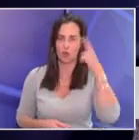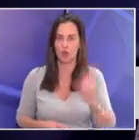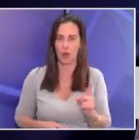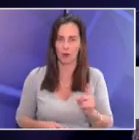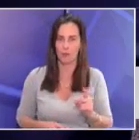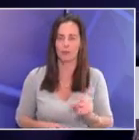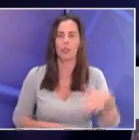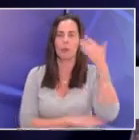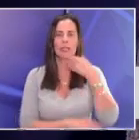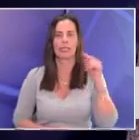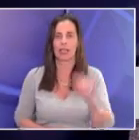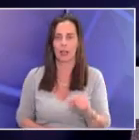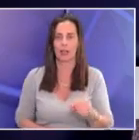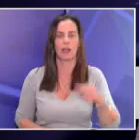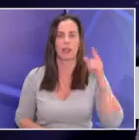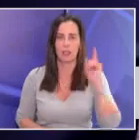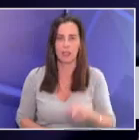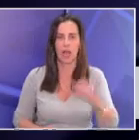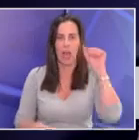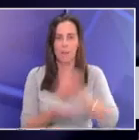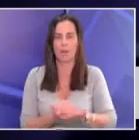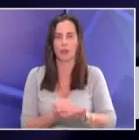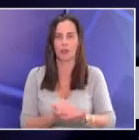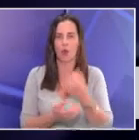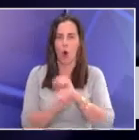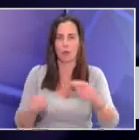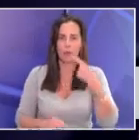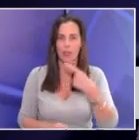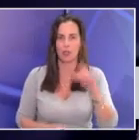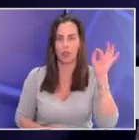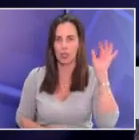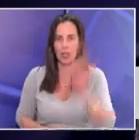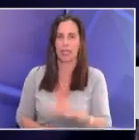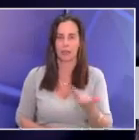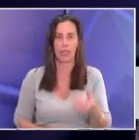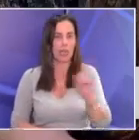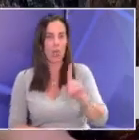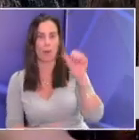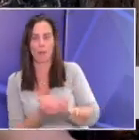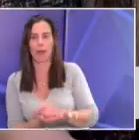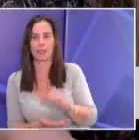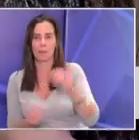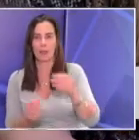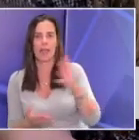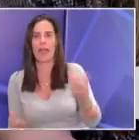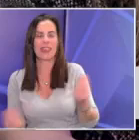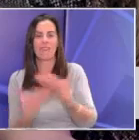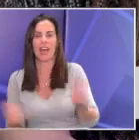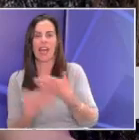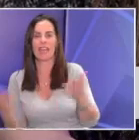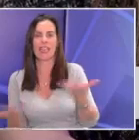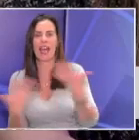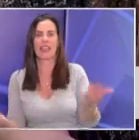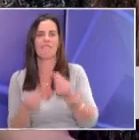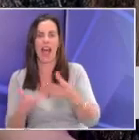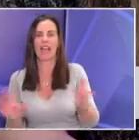חושבת שמדינת ישראל צריכה לממן חופש ביטוי שבא נגדה. אבל היא לא מממנת. רגע, אני רוצה לתת ליובל להגיד משהו.